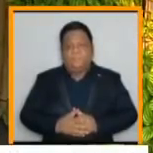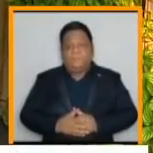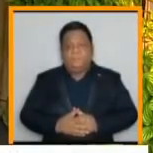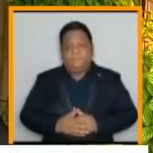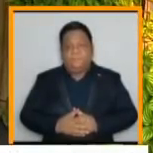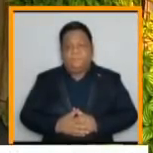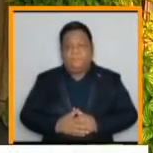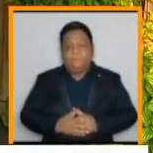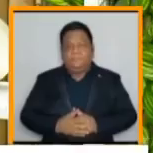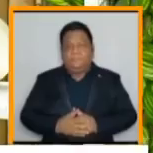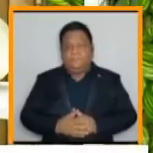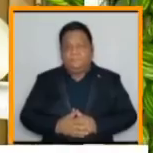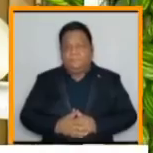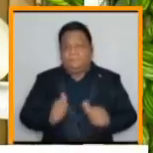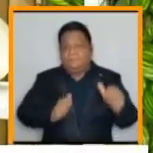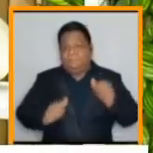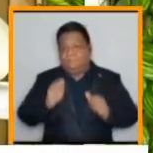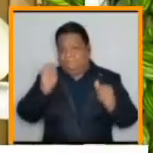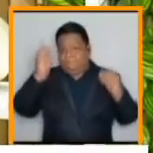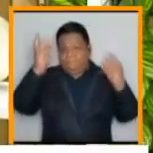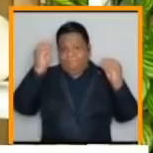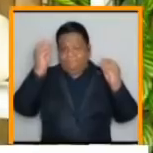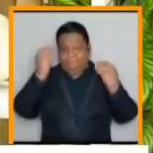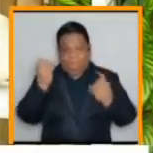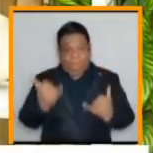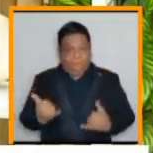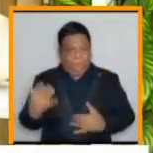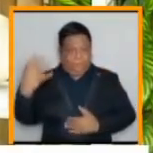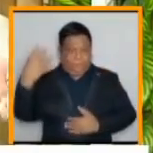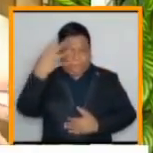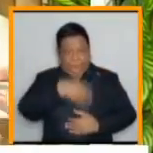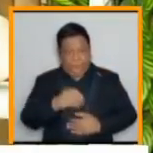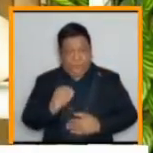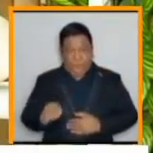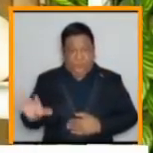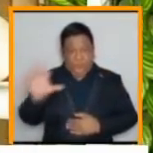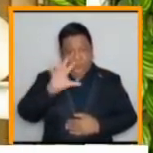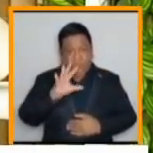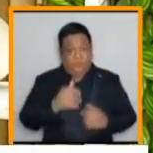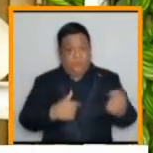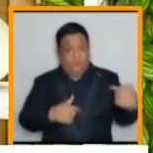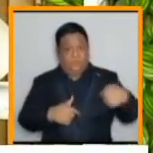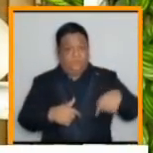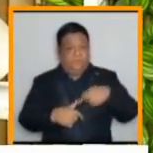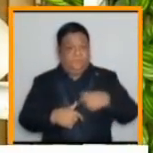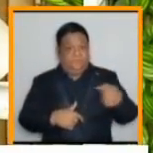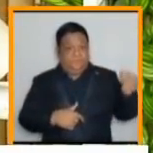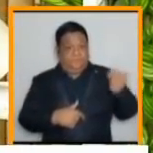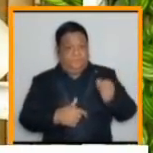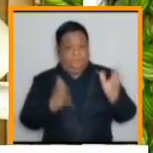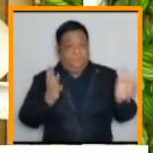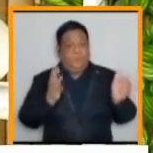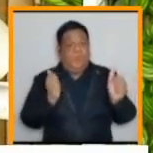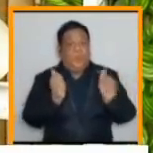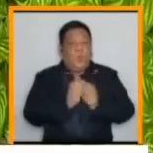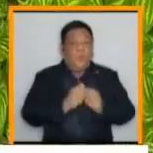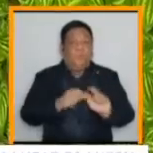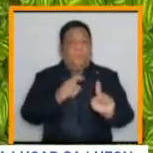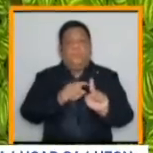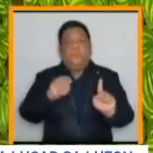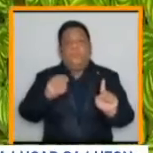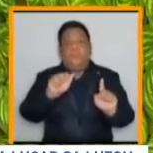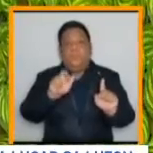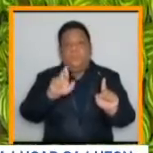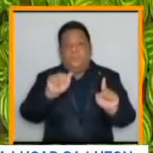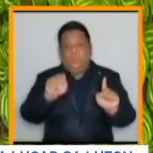It is a beautiful morning dahil napaaganda ng celebrity katambay natin. Walang iba, kundi ang primetime queen na si Marian Rivera. Diyosa ang